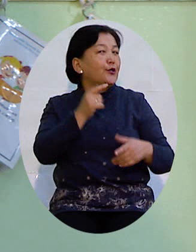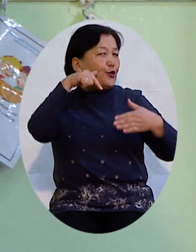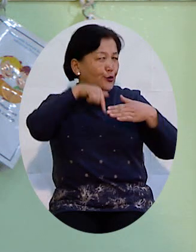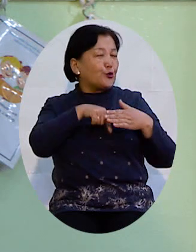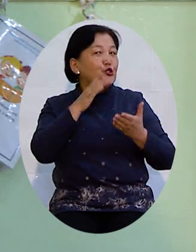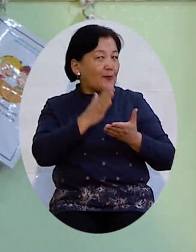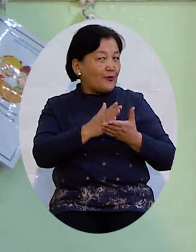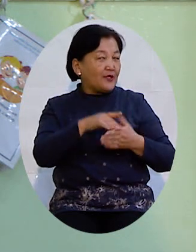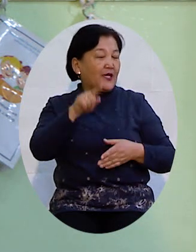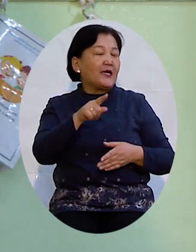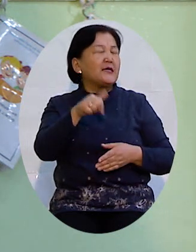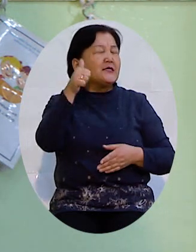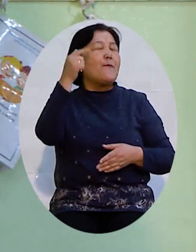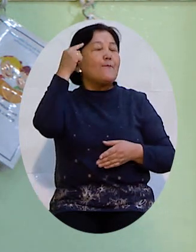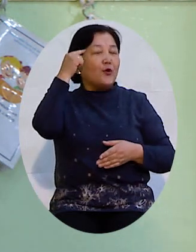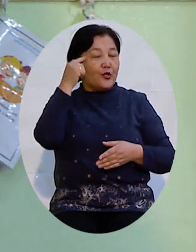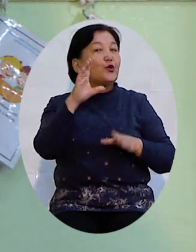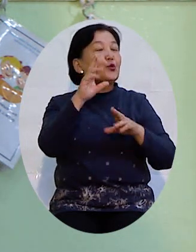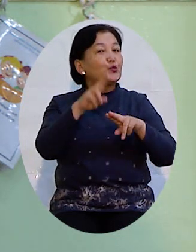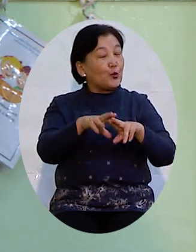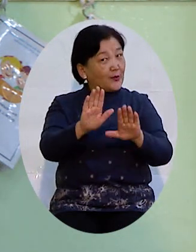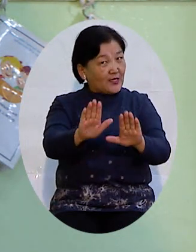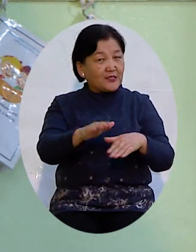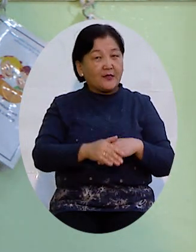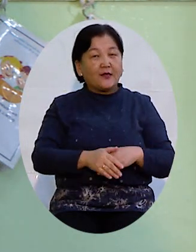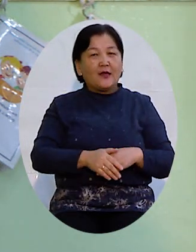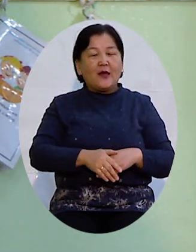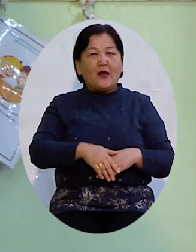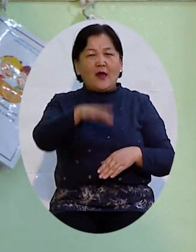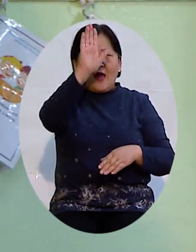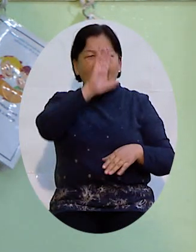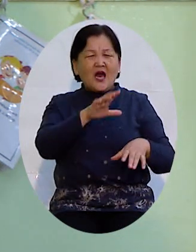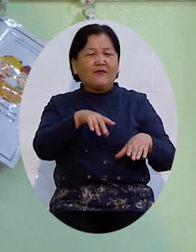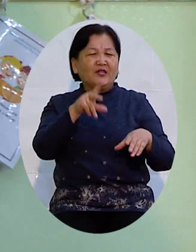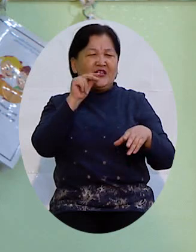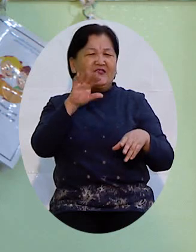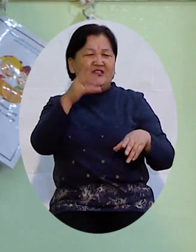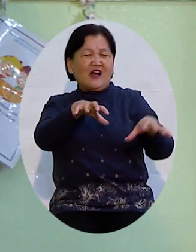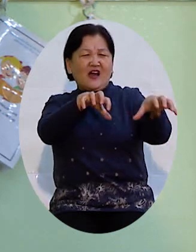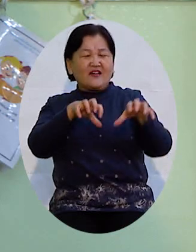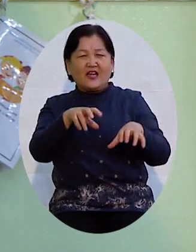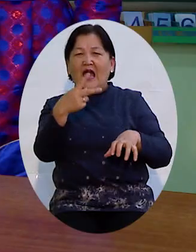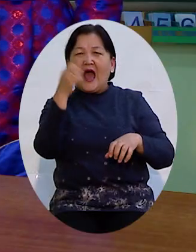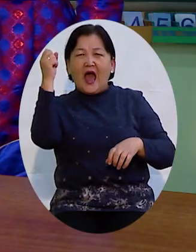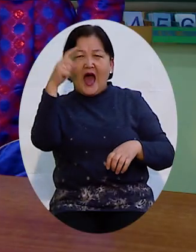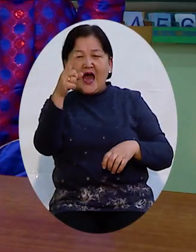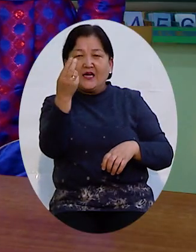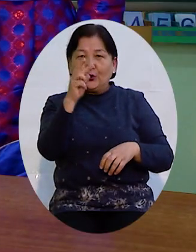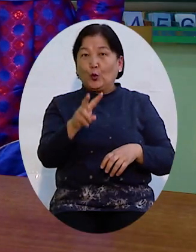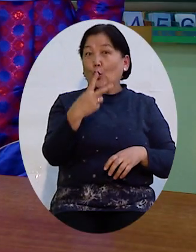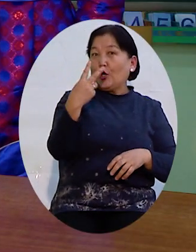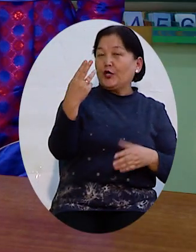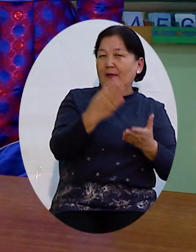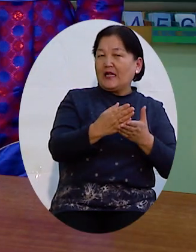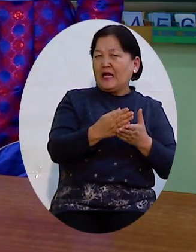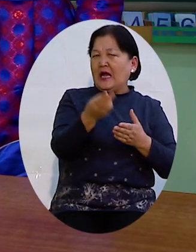Тэрийгэ тунгаан бодоод сууж гараа. Айх автар гар чангатай ах дүү хоёр байлаа. Адлаж